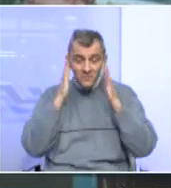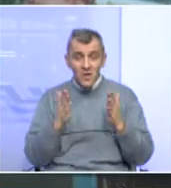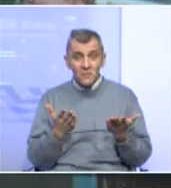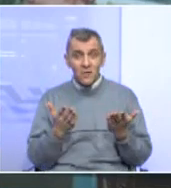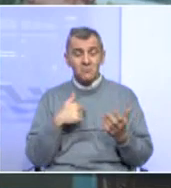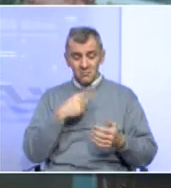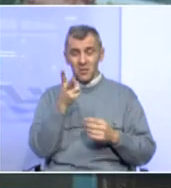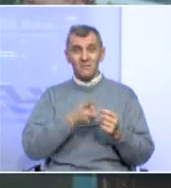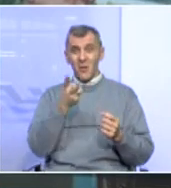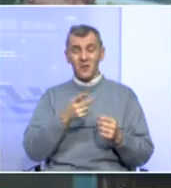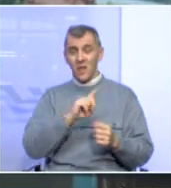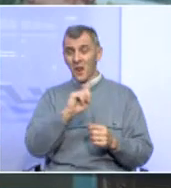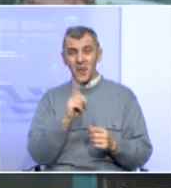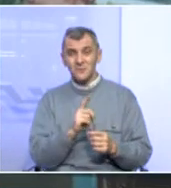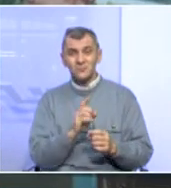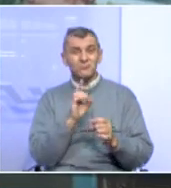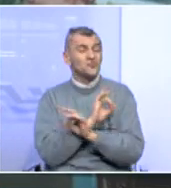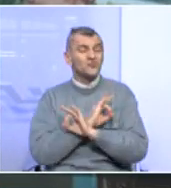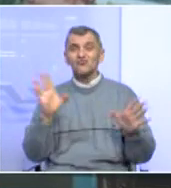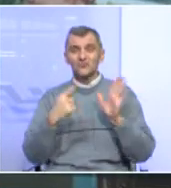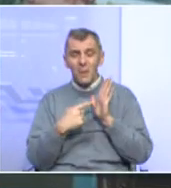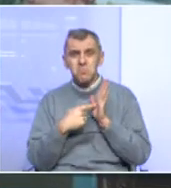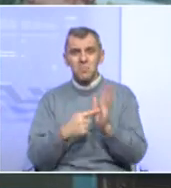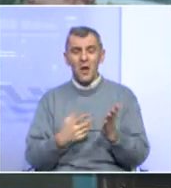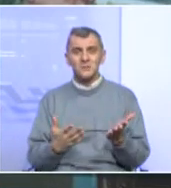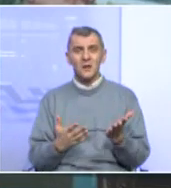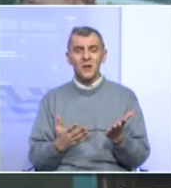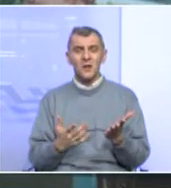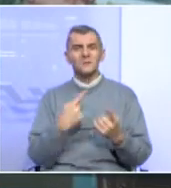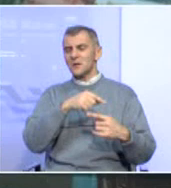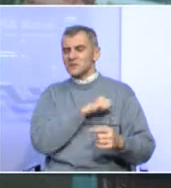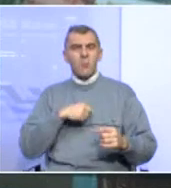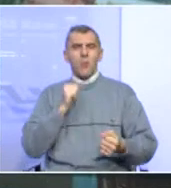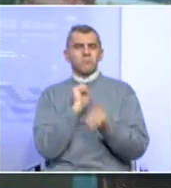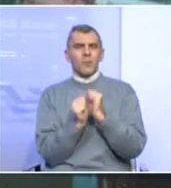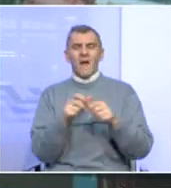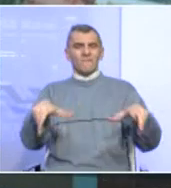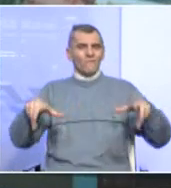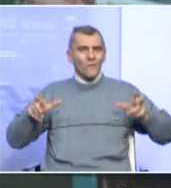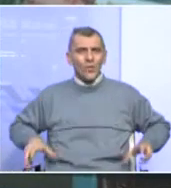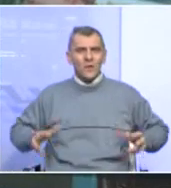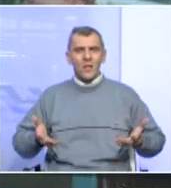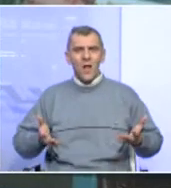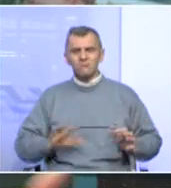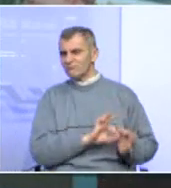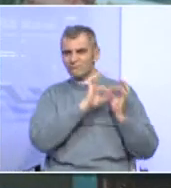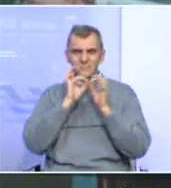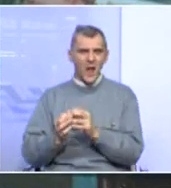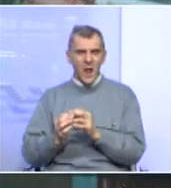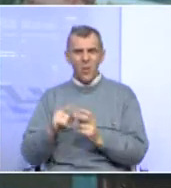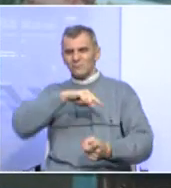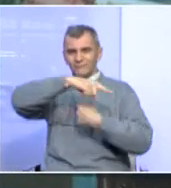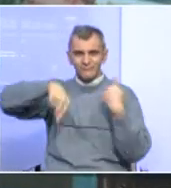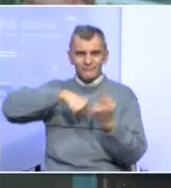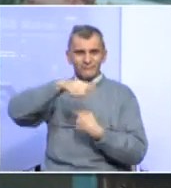ove 2 godine nisu ama baš ništa pokazali osim borbe za fotelje, konstantni